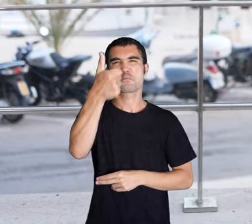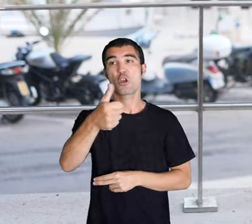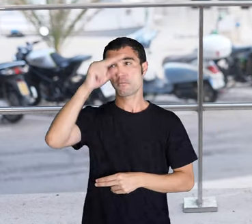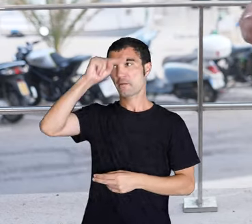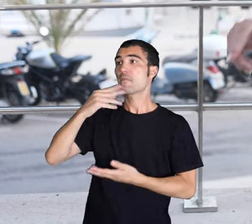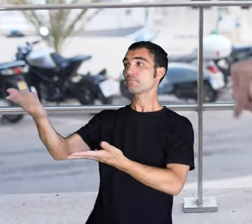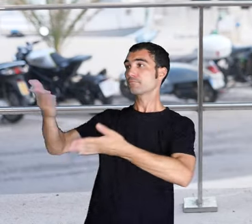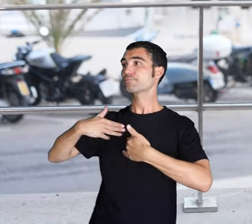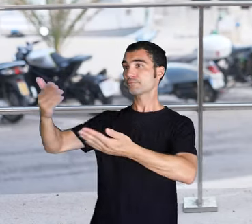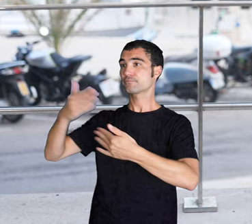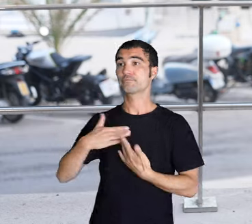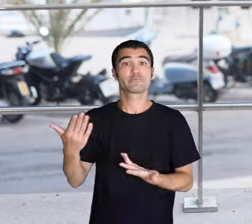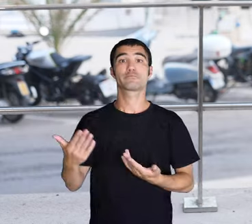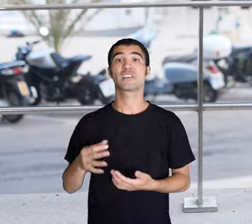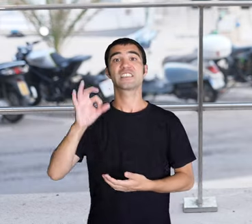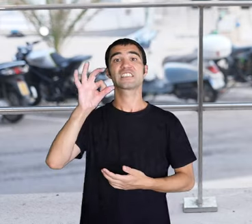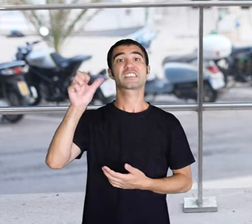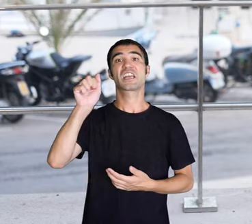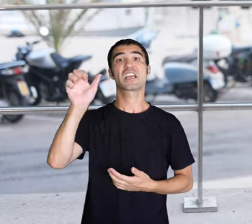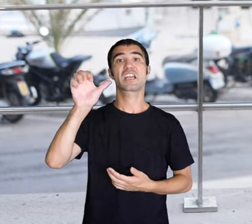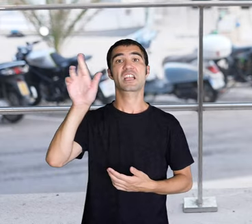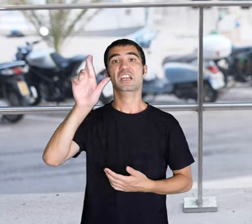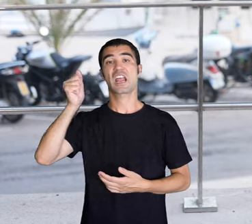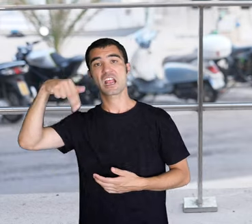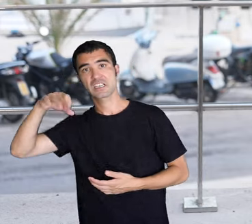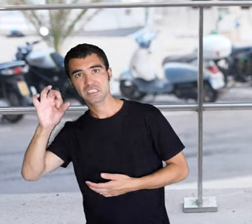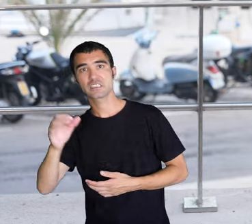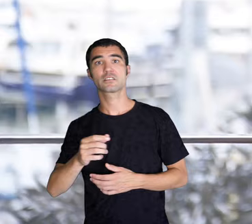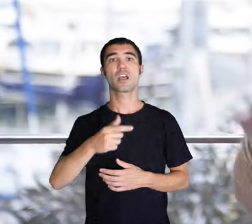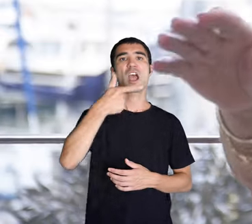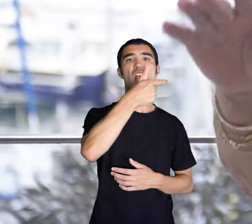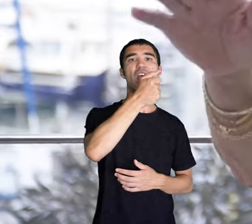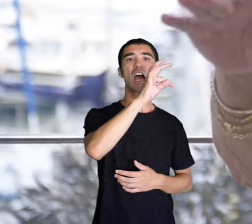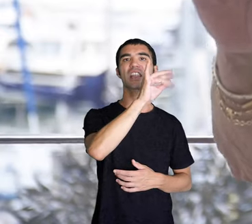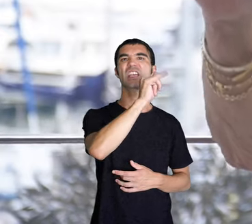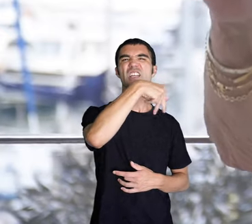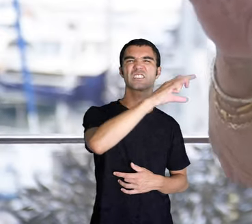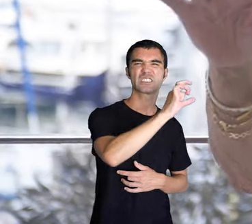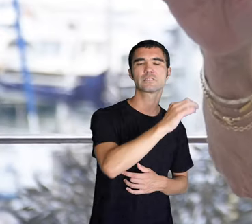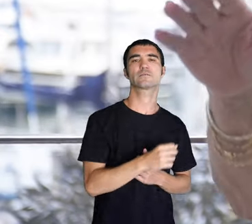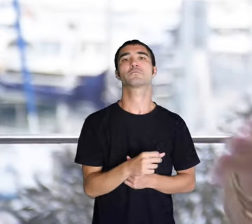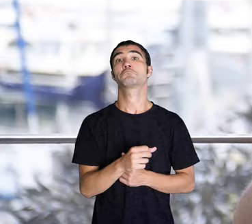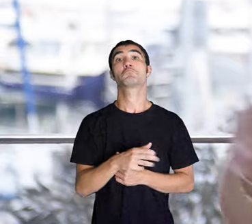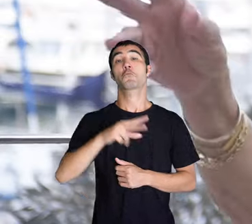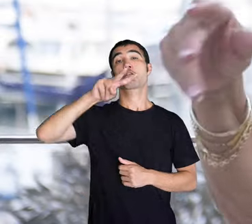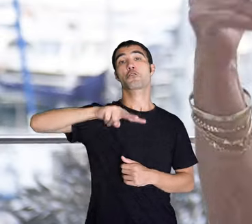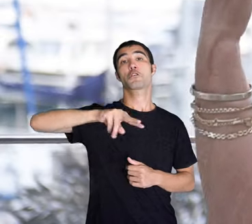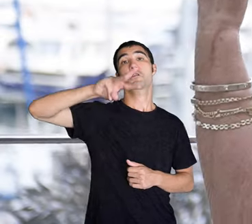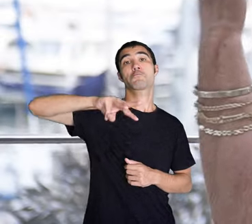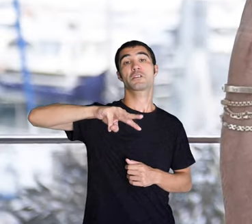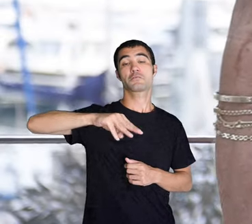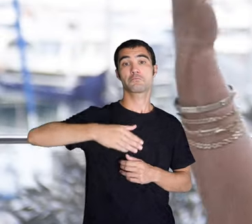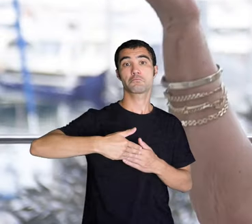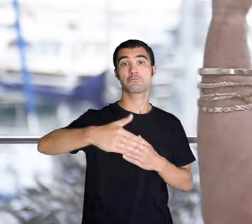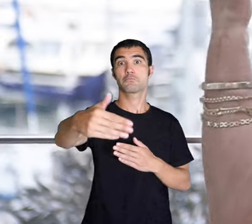pare, doncs agafava un cassó de serrans, un parell de gatins. Cap de dos o tres mesos jo ja anava